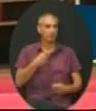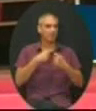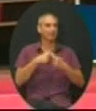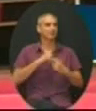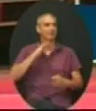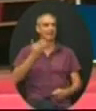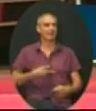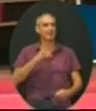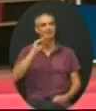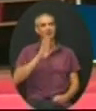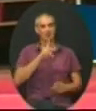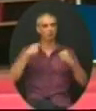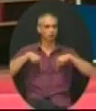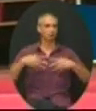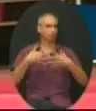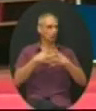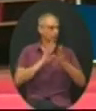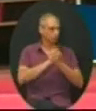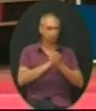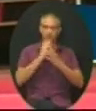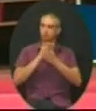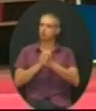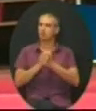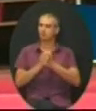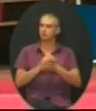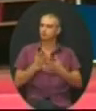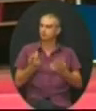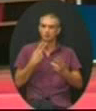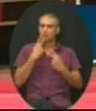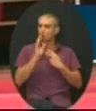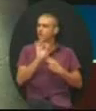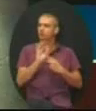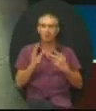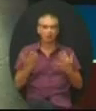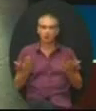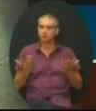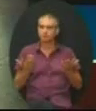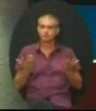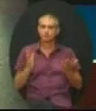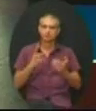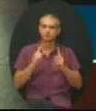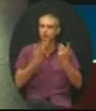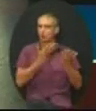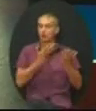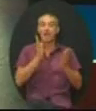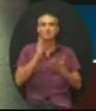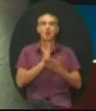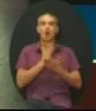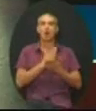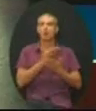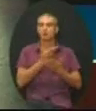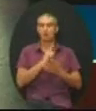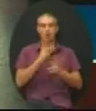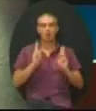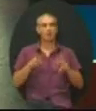חבר הכנסת דוד ביטן, יושב ראש הקואליציה, שלום לך. שלום. קודם כל, תגובה שלך לאירועים, אפילו להחלטה